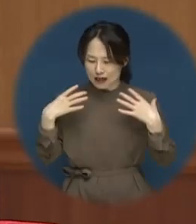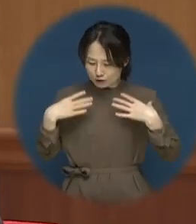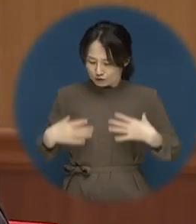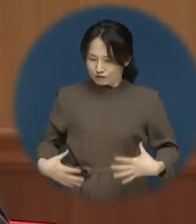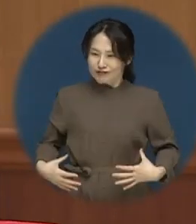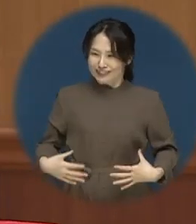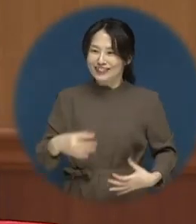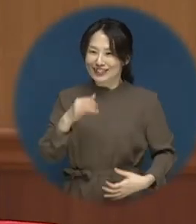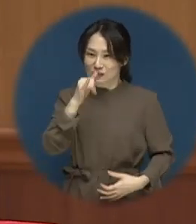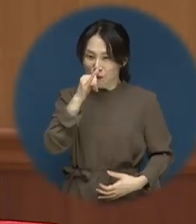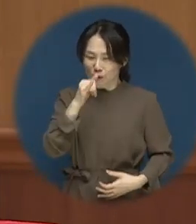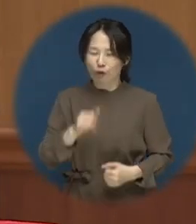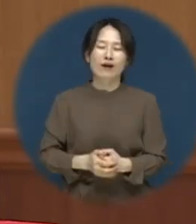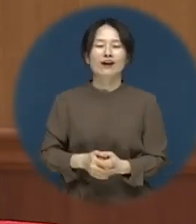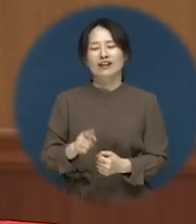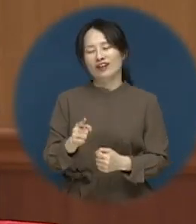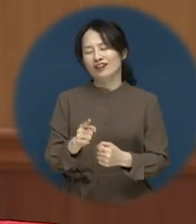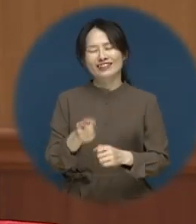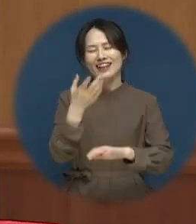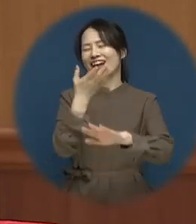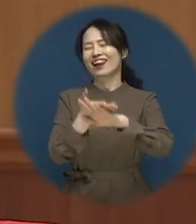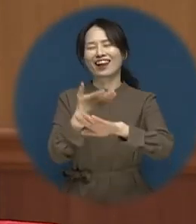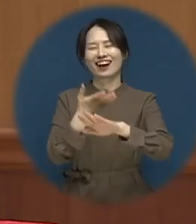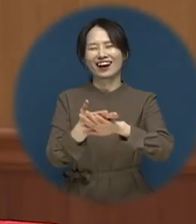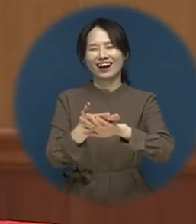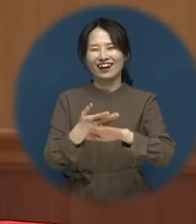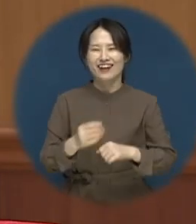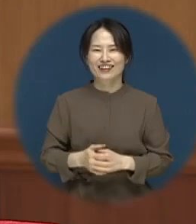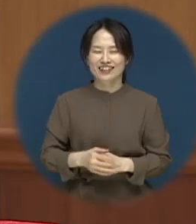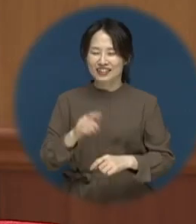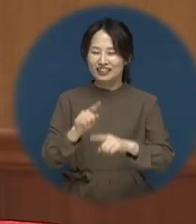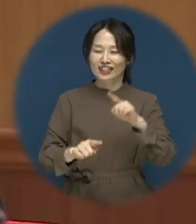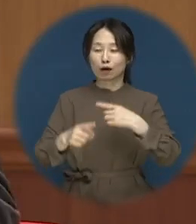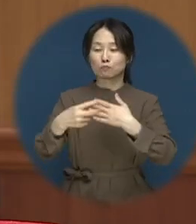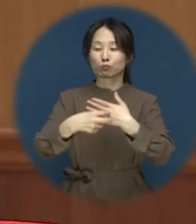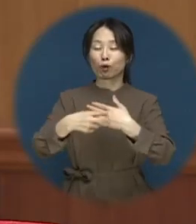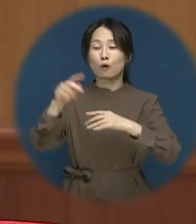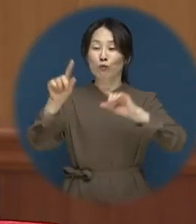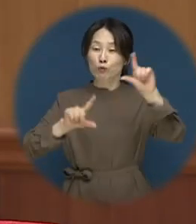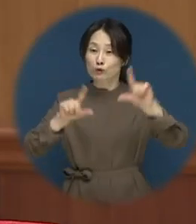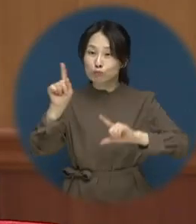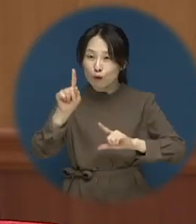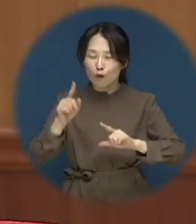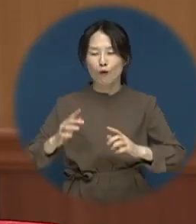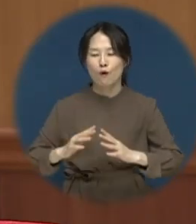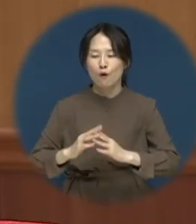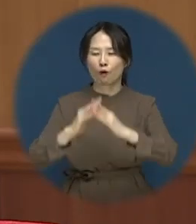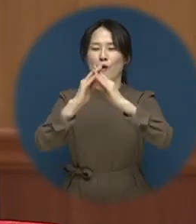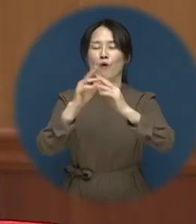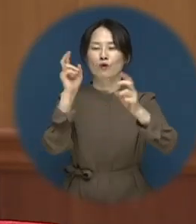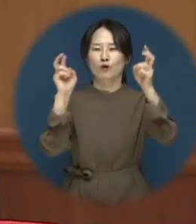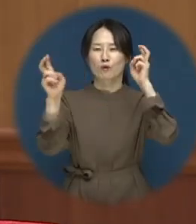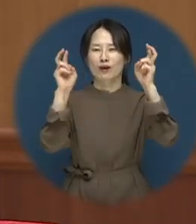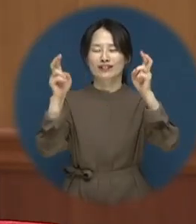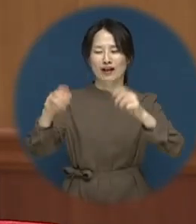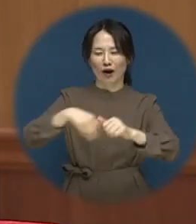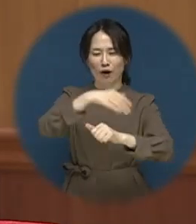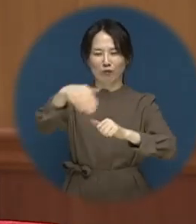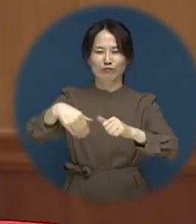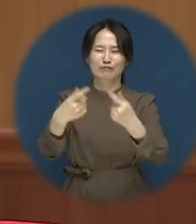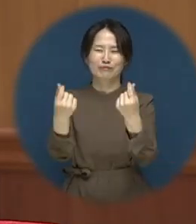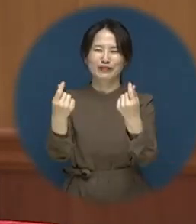계시고, 그런 거하고는 전혀 거리가 멉니다. 그렇겠죠. 마치 그 건설회사에 들어간 기분이에요. 건설회사